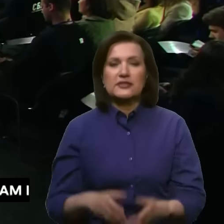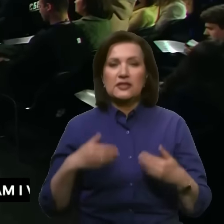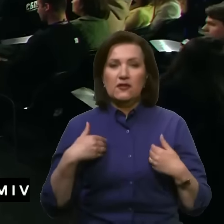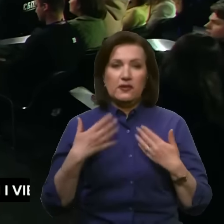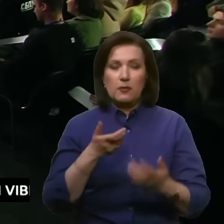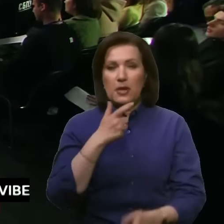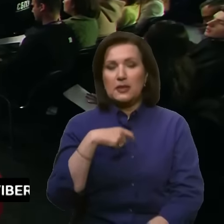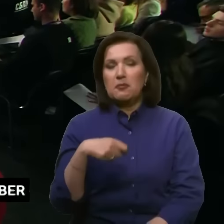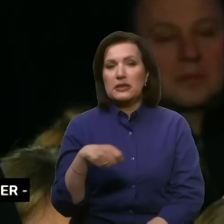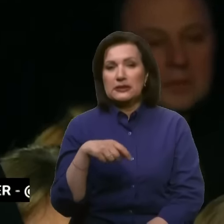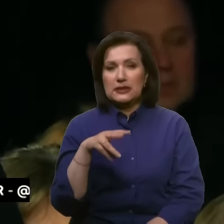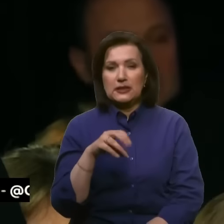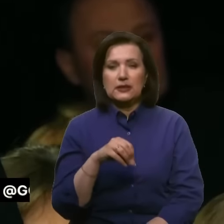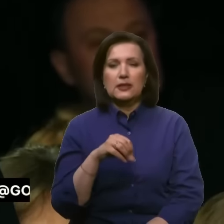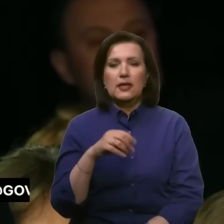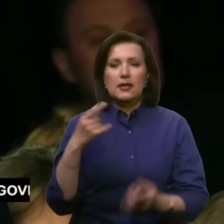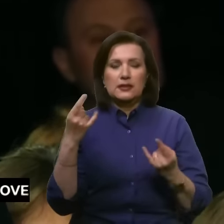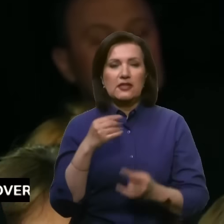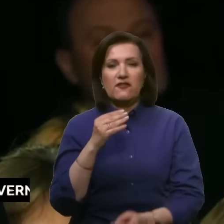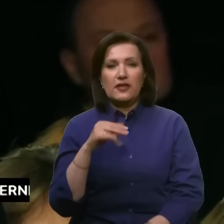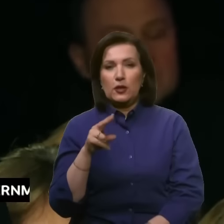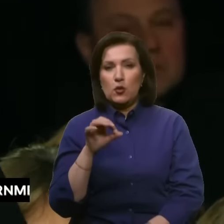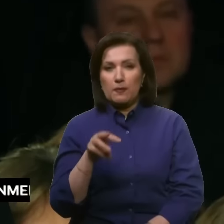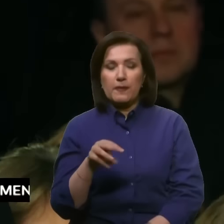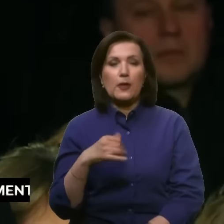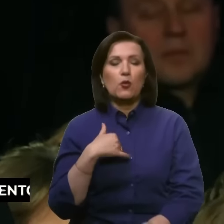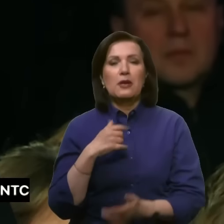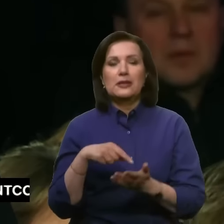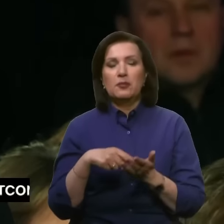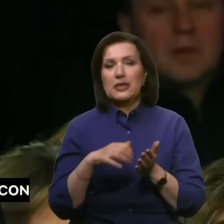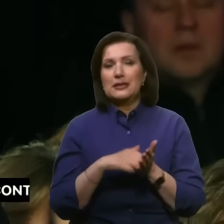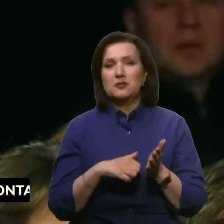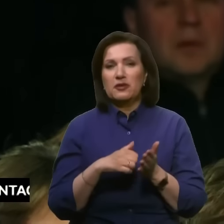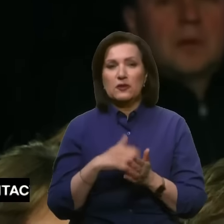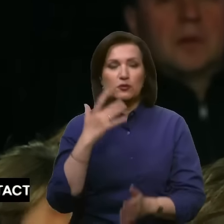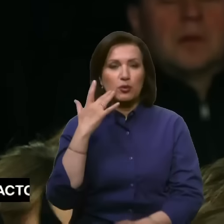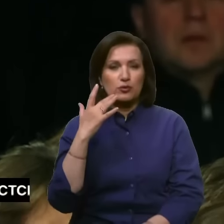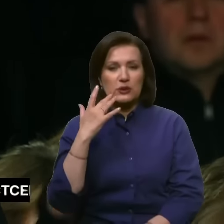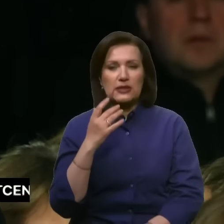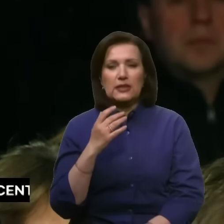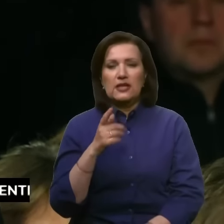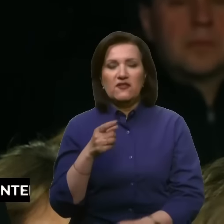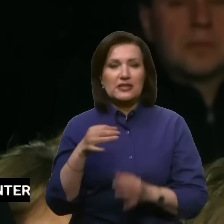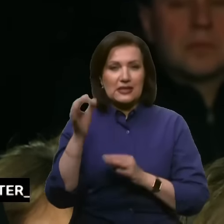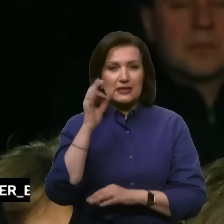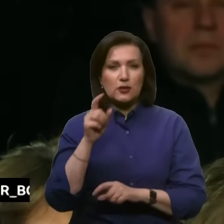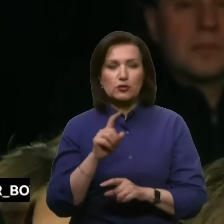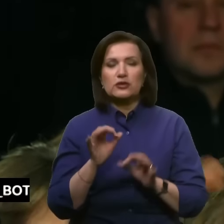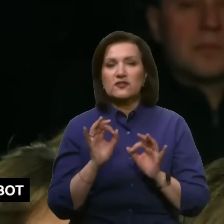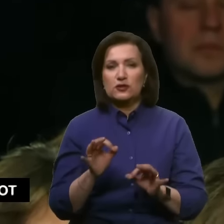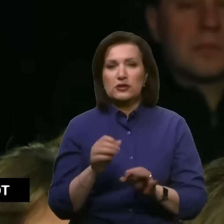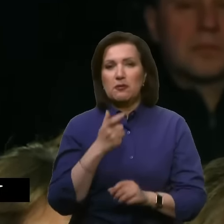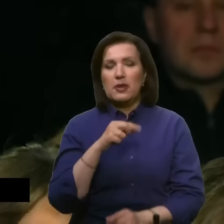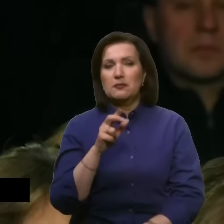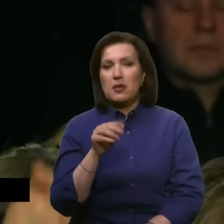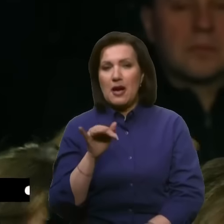Вітаю вас, пане президенте. Лариса Зубенко, телеканал Freedom. В мене питання з приводу Сполучених Штатів. Так, ви згадали про те, що, звичайно, і